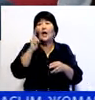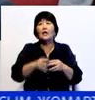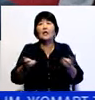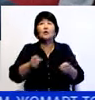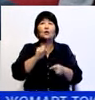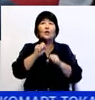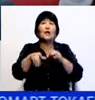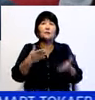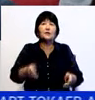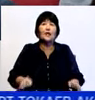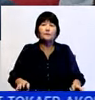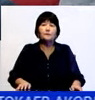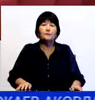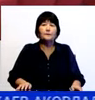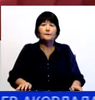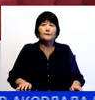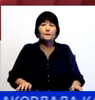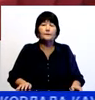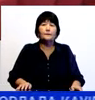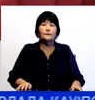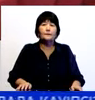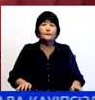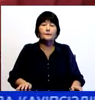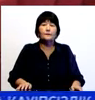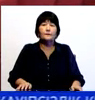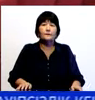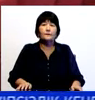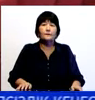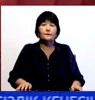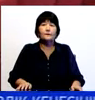аяқтауды тапсырды. Елжас Әбділда, Рамазан Жүсіпбек, Тархан Тоқсейіт, Қызылорда телеарнасы.